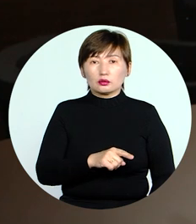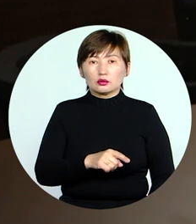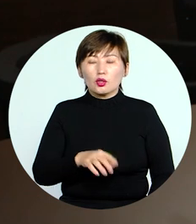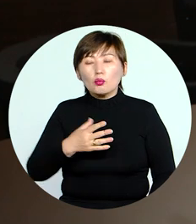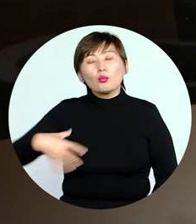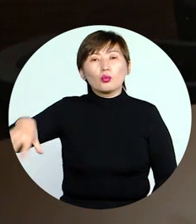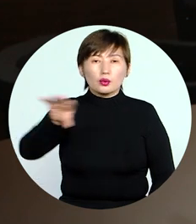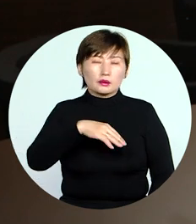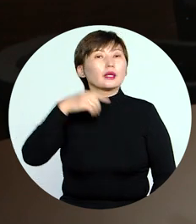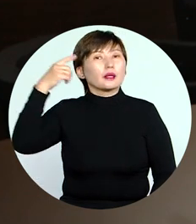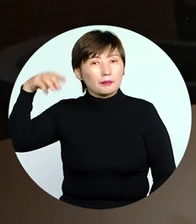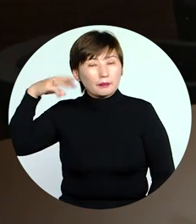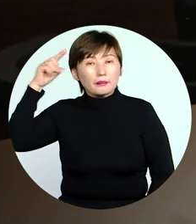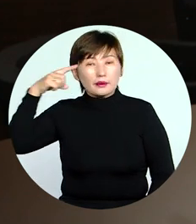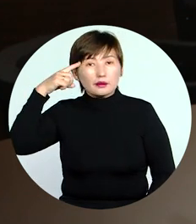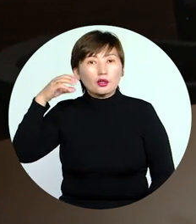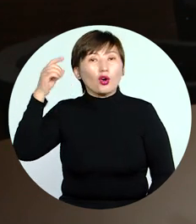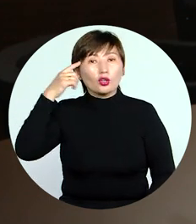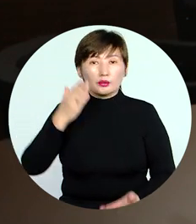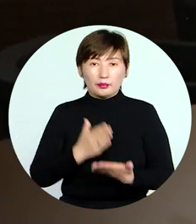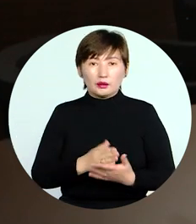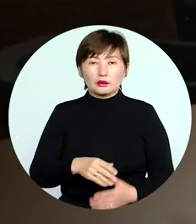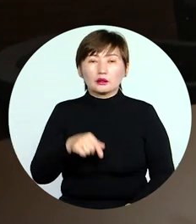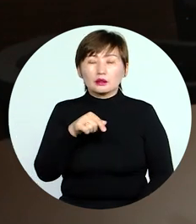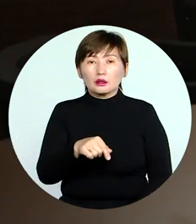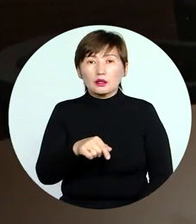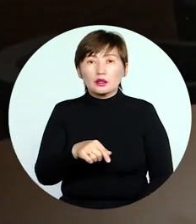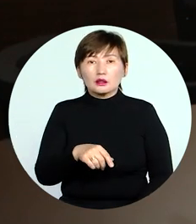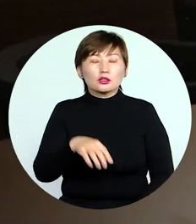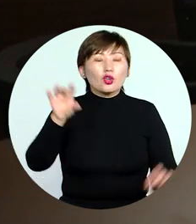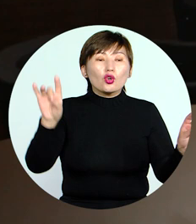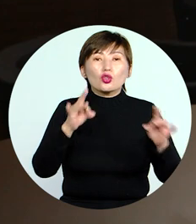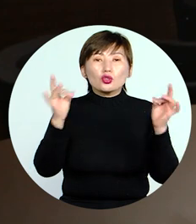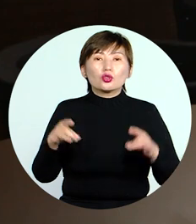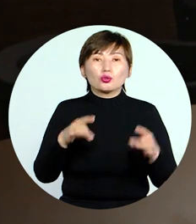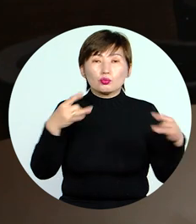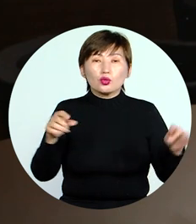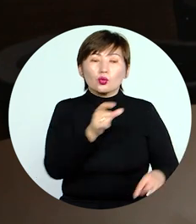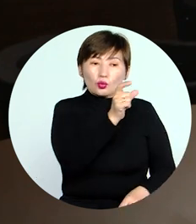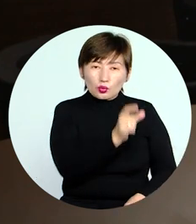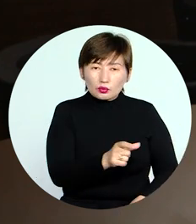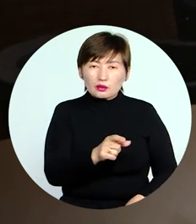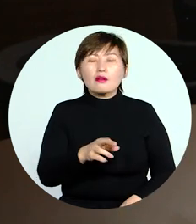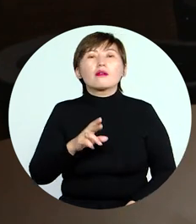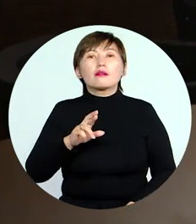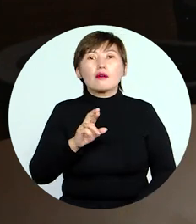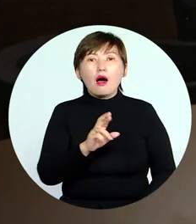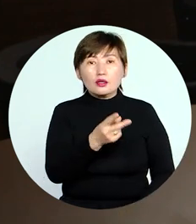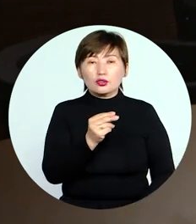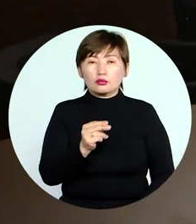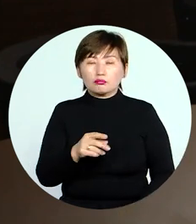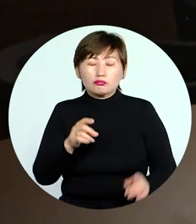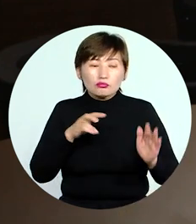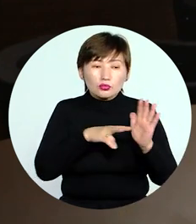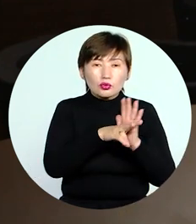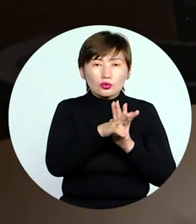бүгдээрээ мэддэг юм шиг юм ойлголт. А яг хэрэг дээрээ хөгжим одоо хүнд яаж одоо тусгалаа олсон бэ гэдгийг ингээд хүмүүсээс асуух хэлэр